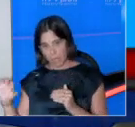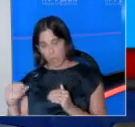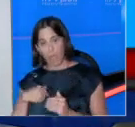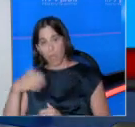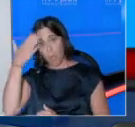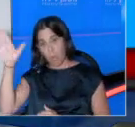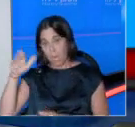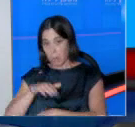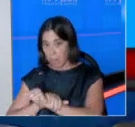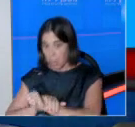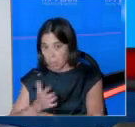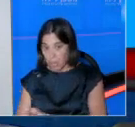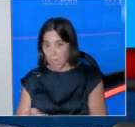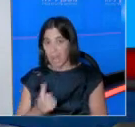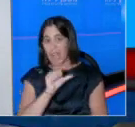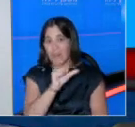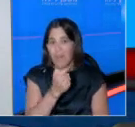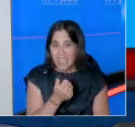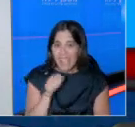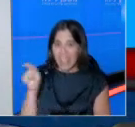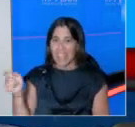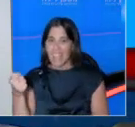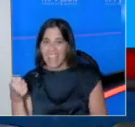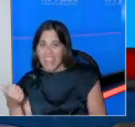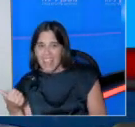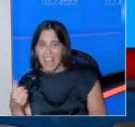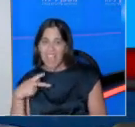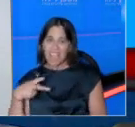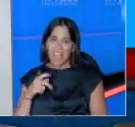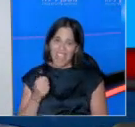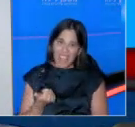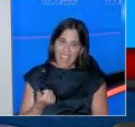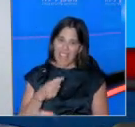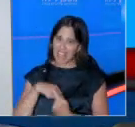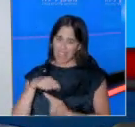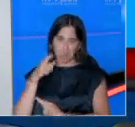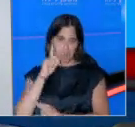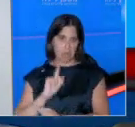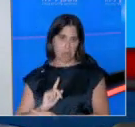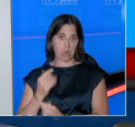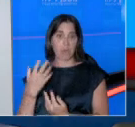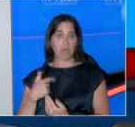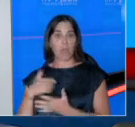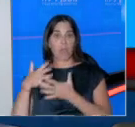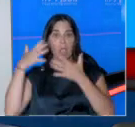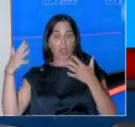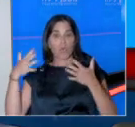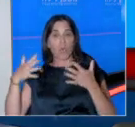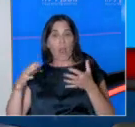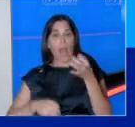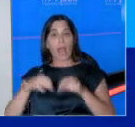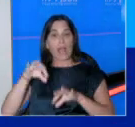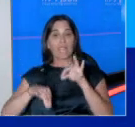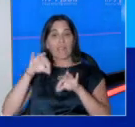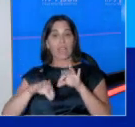מכירים את הכדורגל פה. אורי קצת, אתה קצת, פאדי קצת. אנחנו למשל לא יודעים כמה גדולה נבחרת איראן,